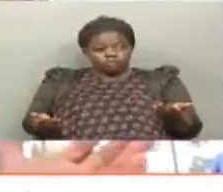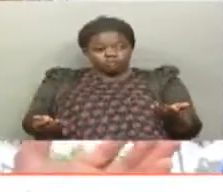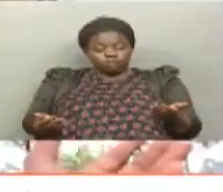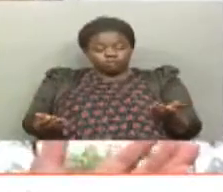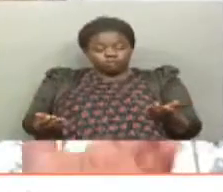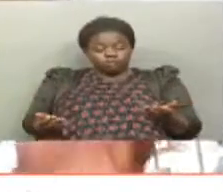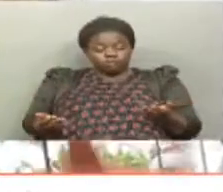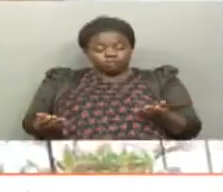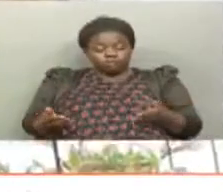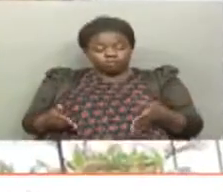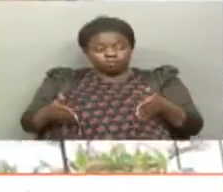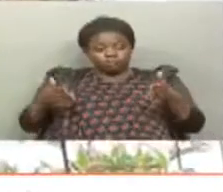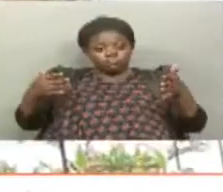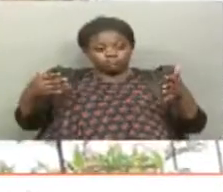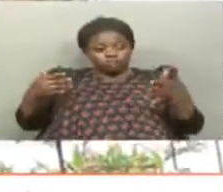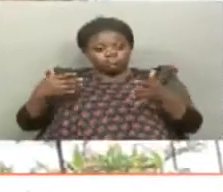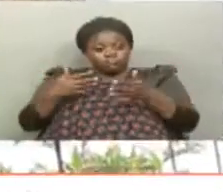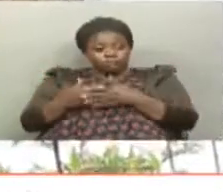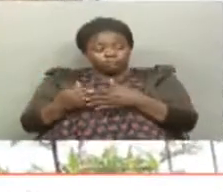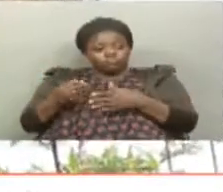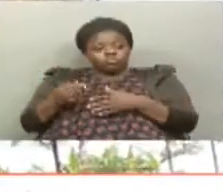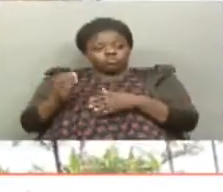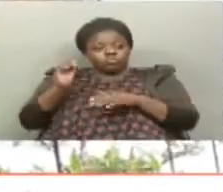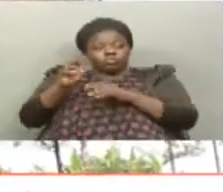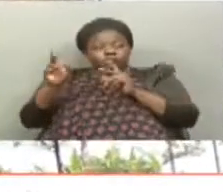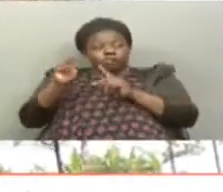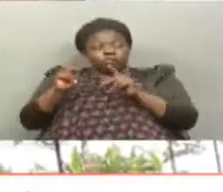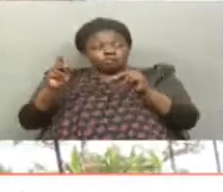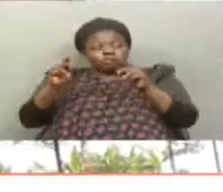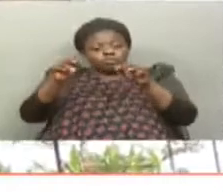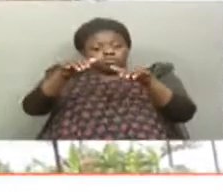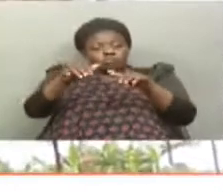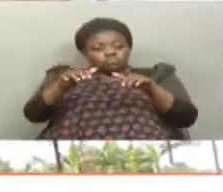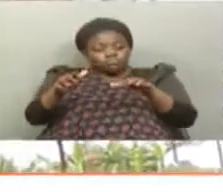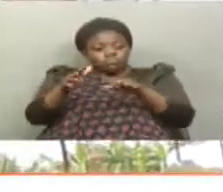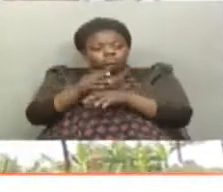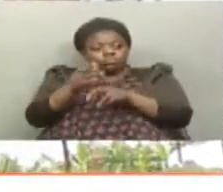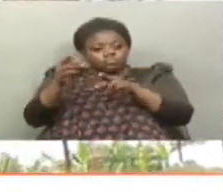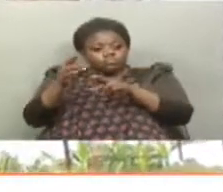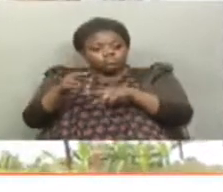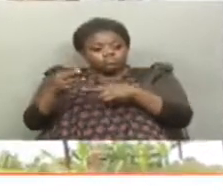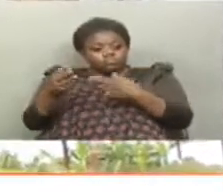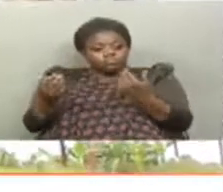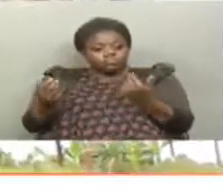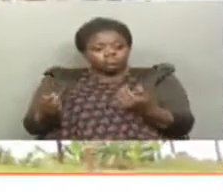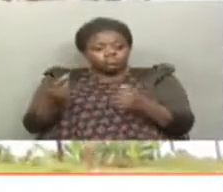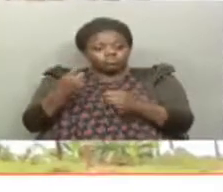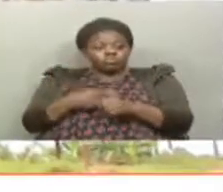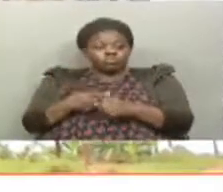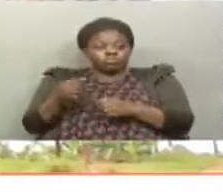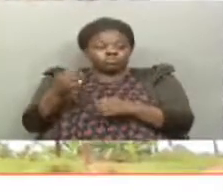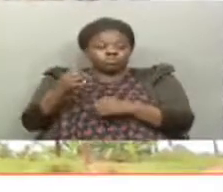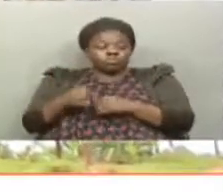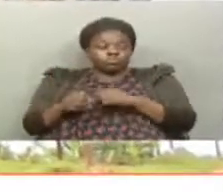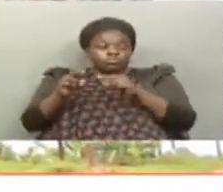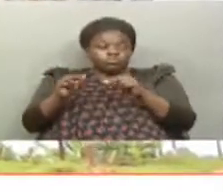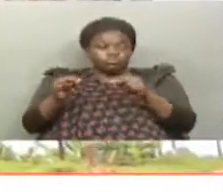kolansi kuva dda kati kyetwebuuza abantu abo baabaziika kolansi tannabaawo okolansi wa mulembe guli ogwavaako ogutali